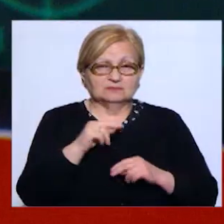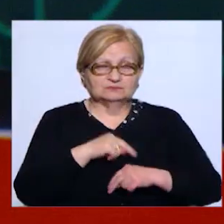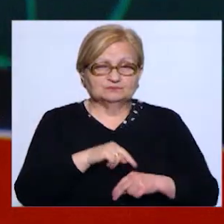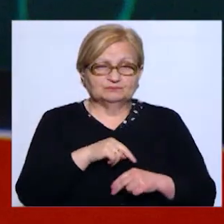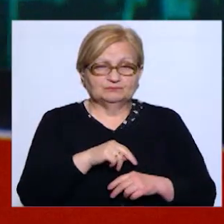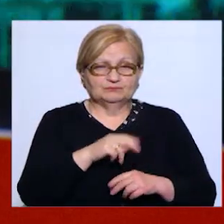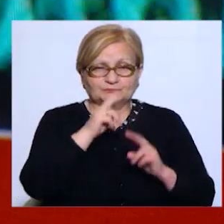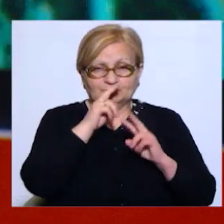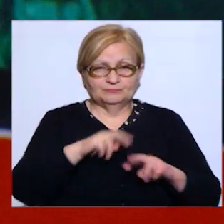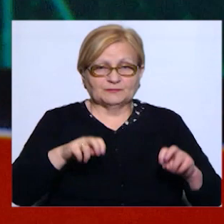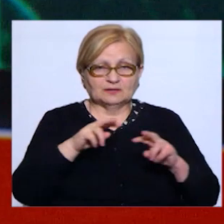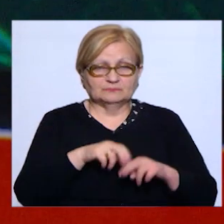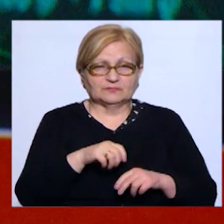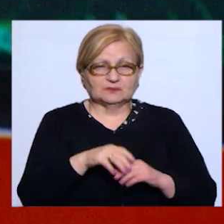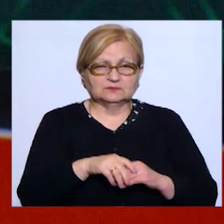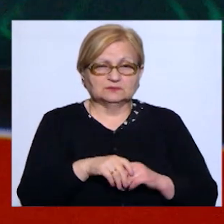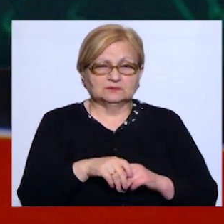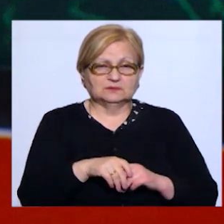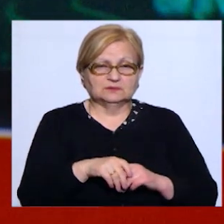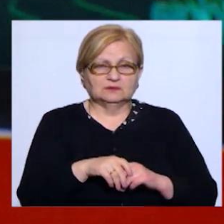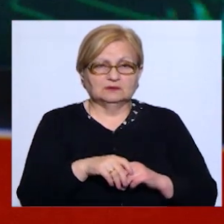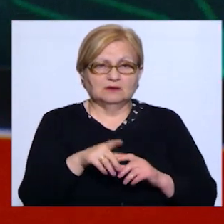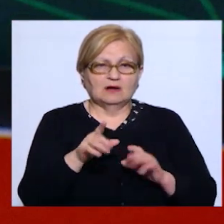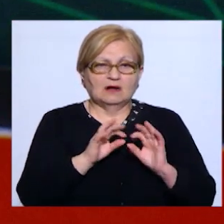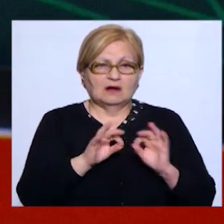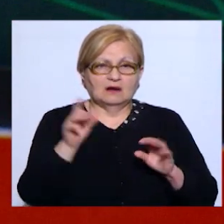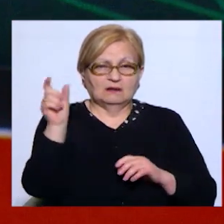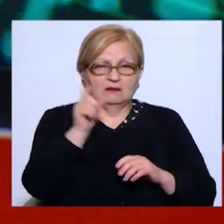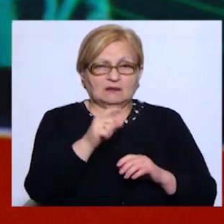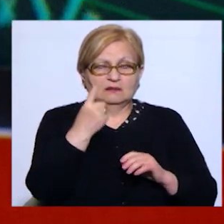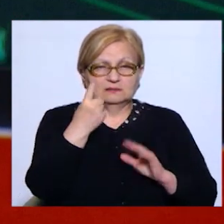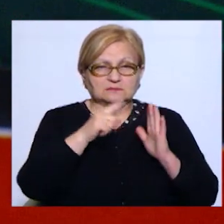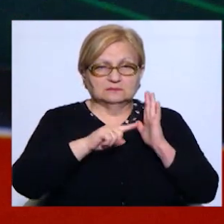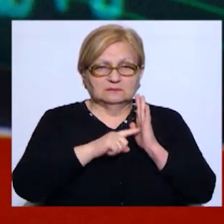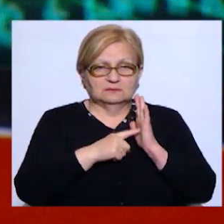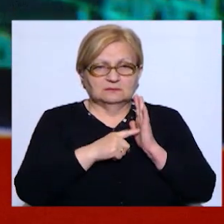აი ესე და განვიხილოთ ესეთი ამოცანა. ერთი წერტილიდან